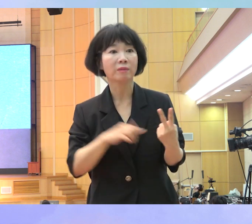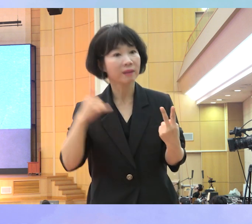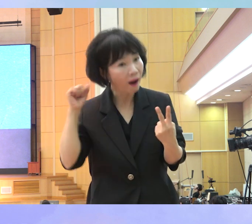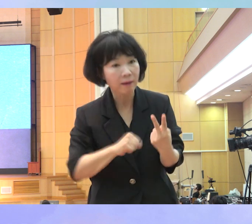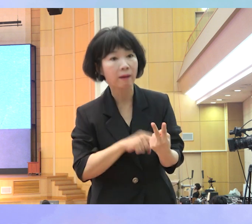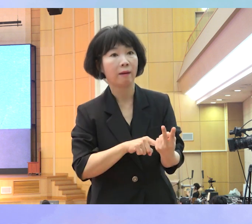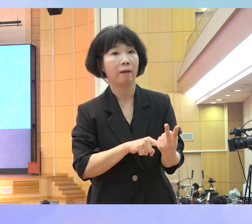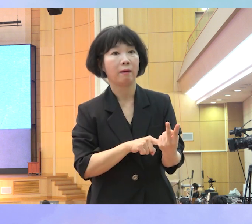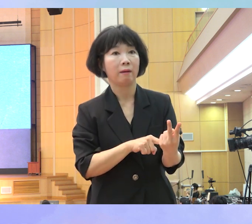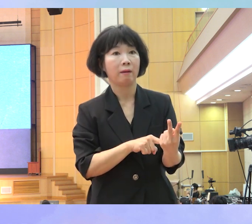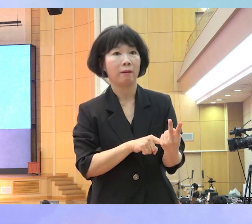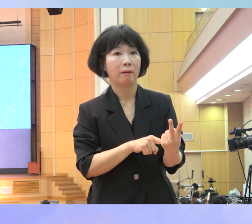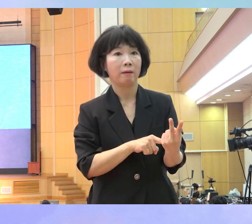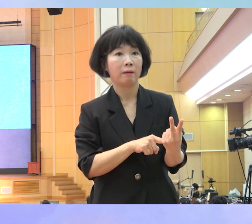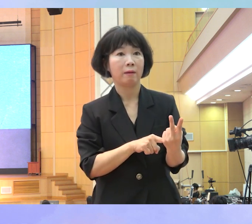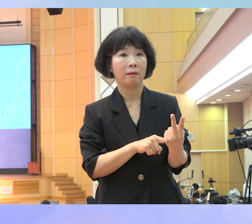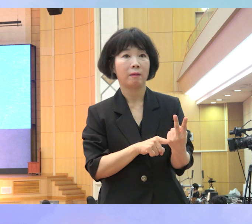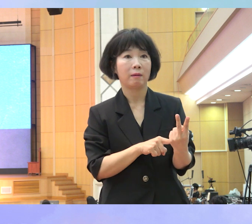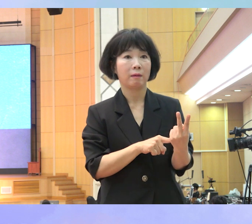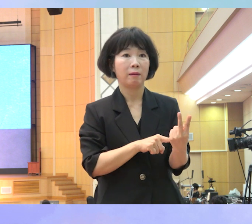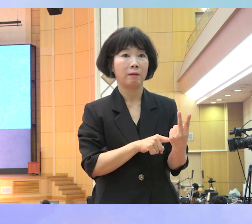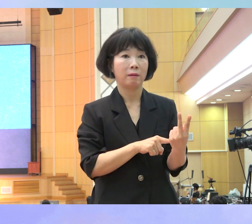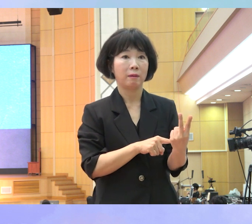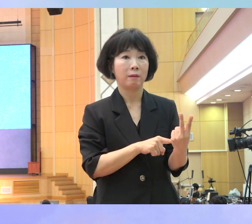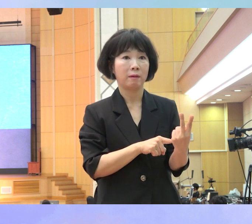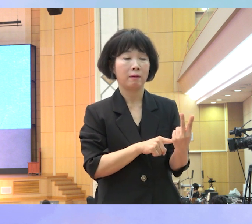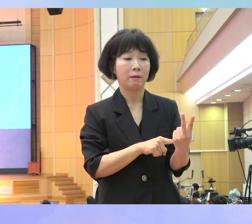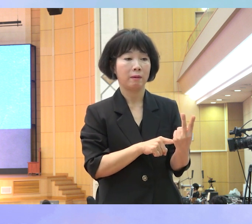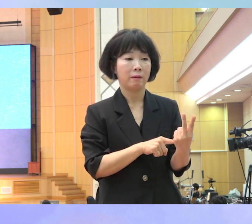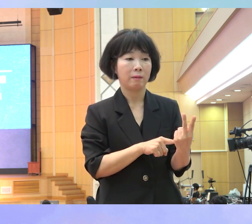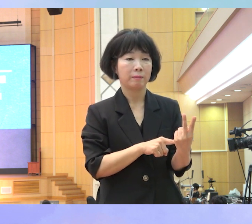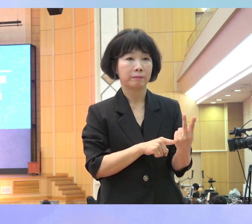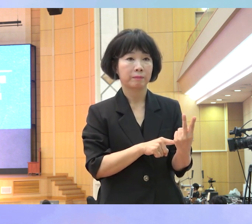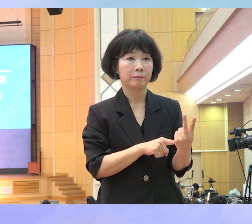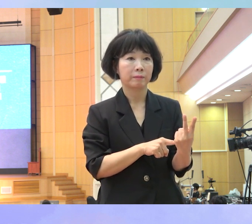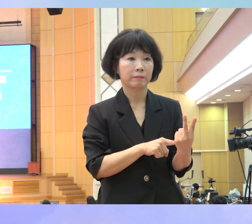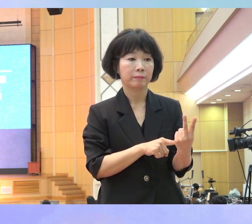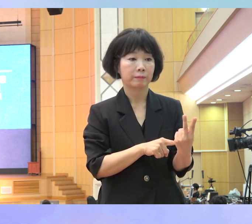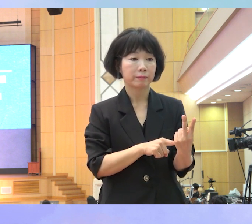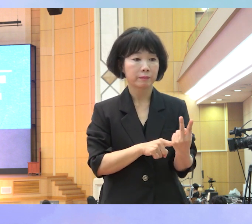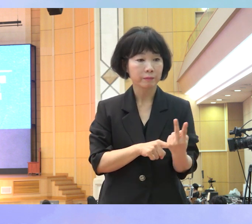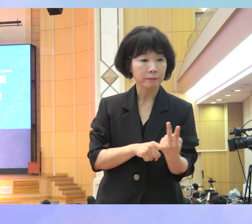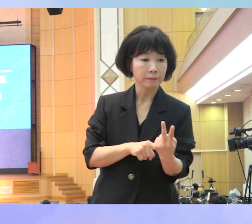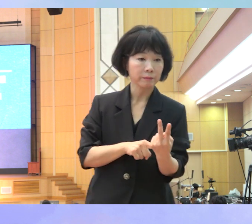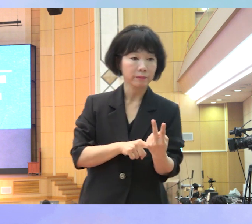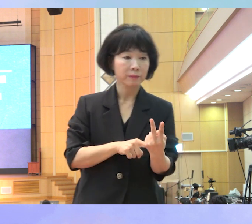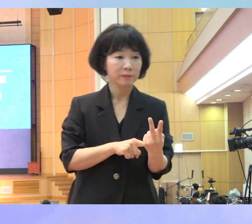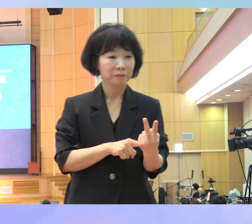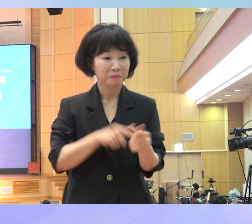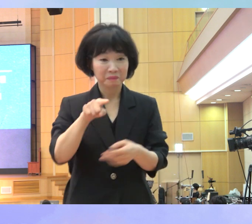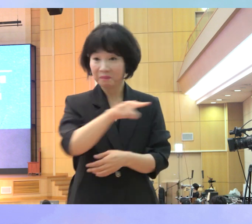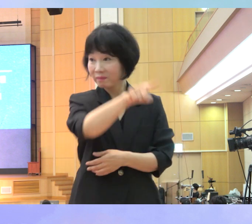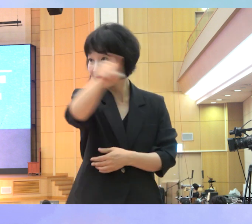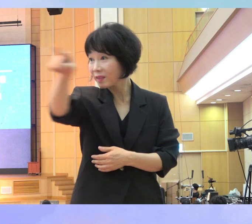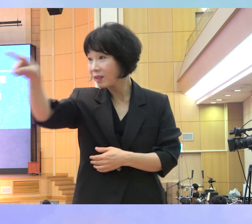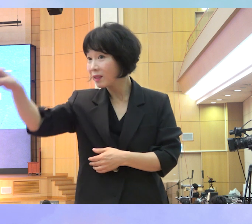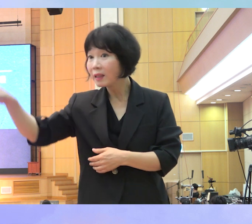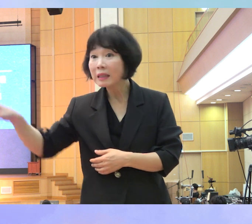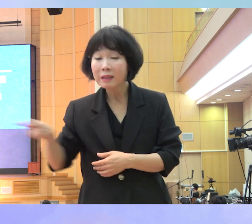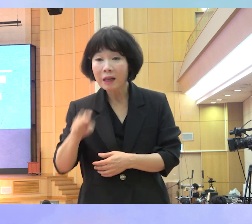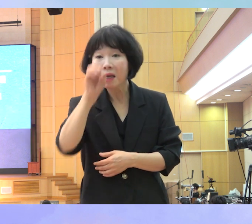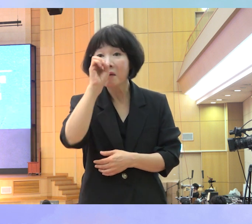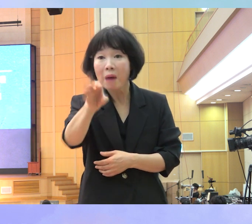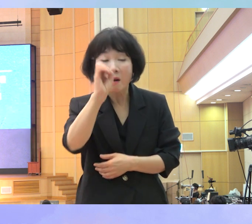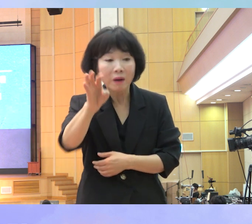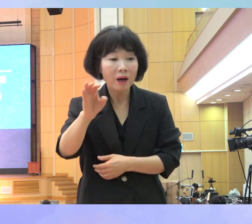하나님께서는 어떻게 응답하시는지, 그게 오늘 본문 말씀이거든요. 14장 28절 보시니까 그들에게